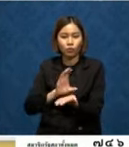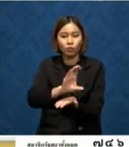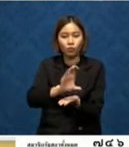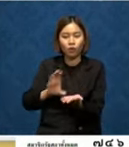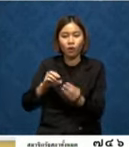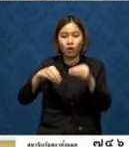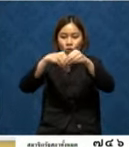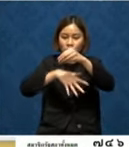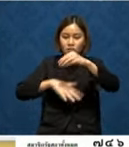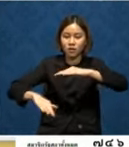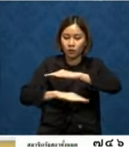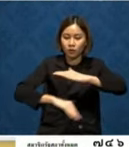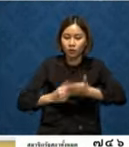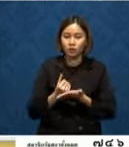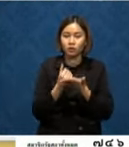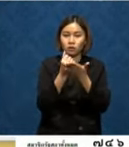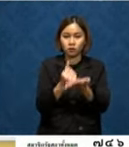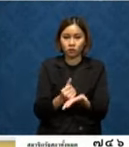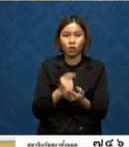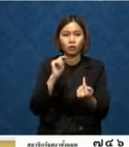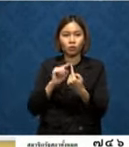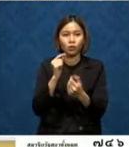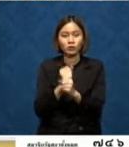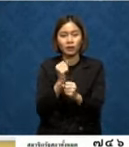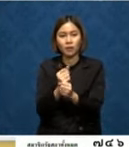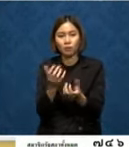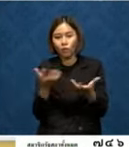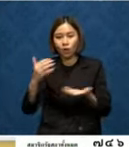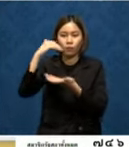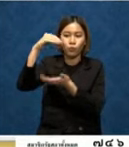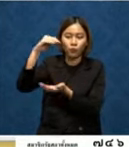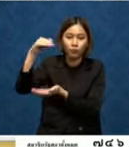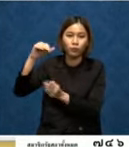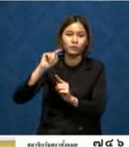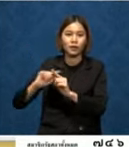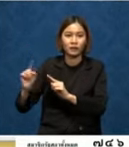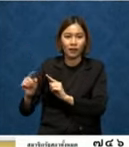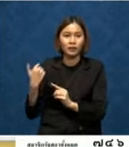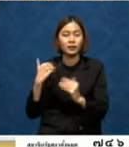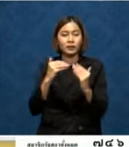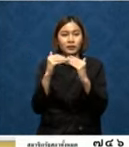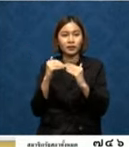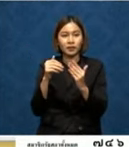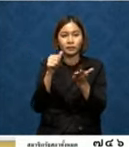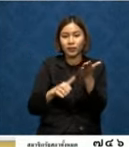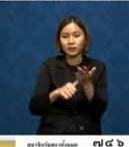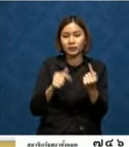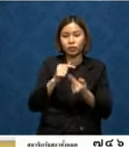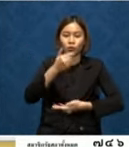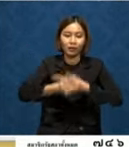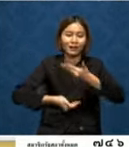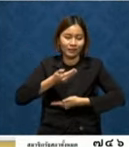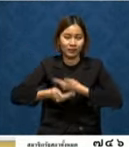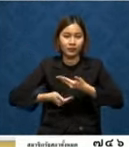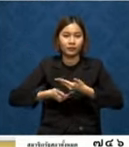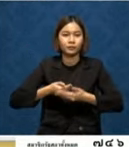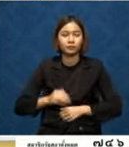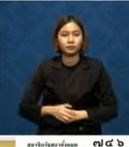สร้างพื้นฐานเพื่ออำนวยความสะดวกต่อการผลิตและการขนส่งและการมีสิทธิภาษีทางการค้าเป็นต้น